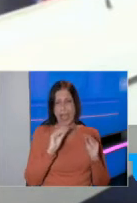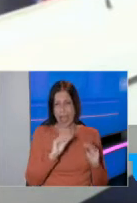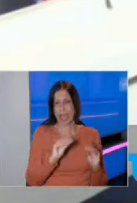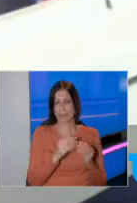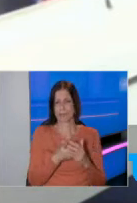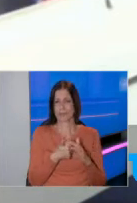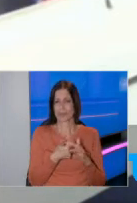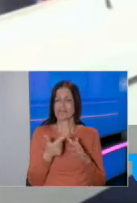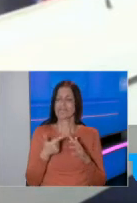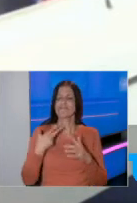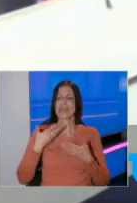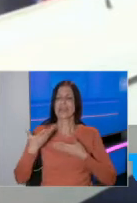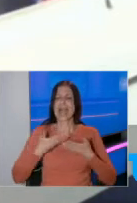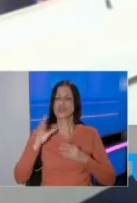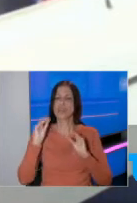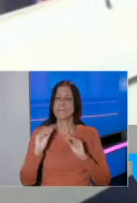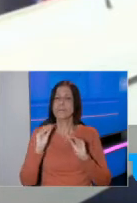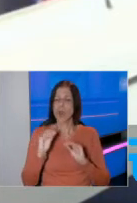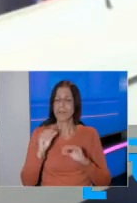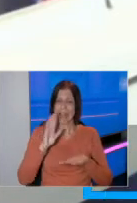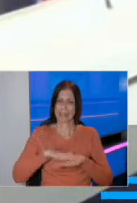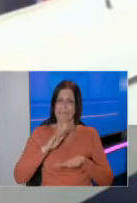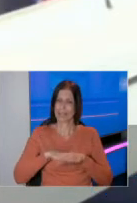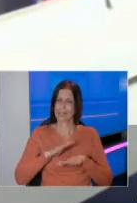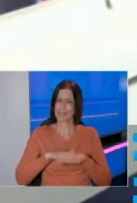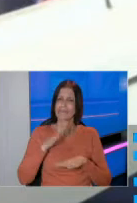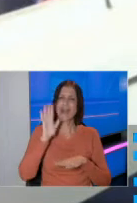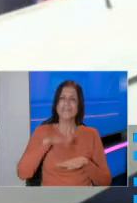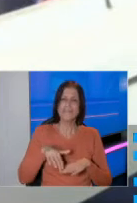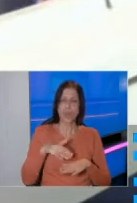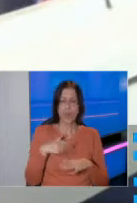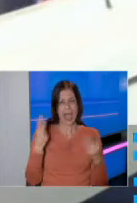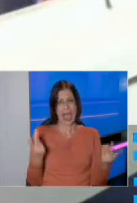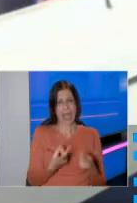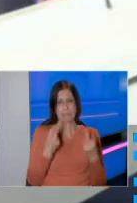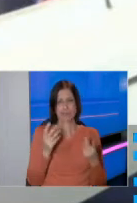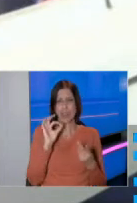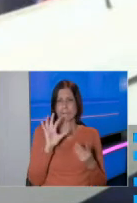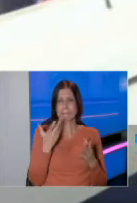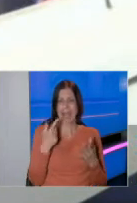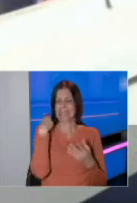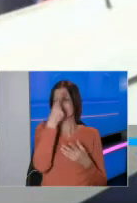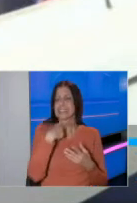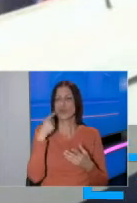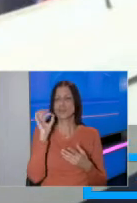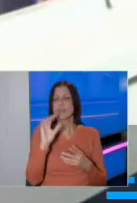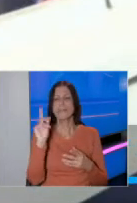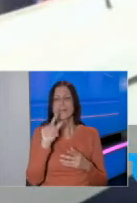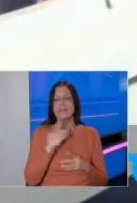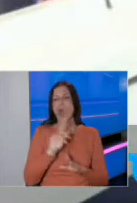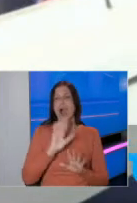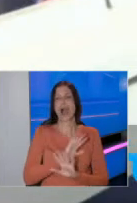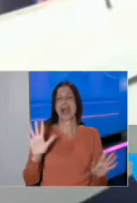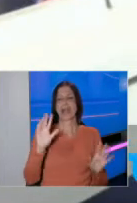מבחינת ההתייחסות של המורים לתפקיד, ואפילו מבחינת החיפוש שלהם, מהי הזהות שלהם, מי הם. הם לא רק